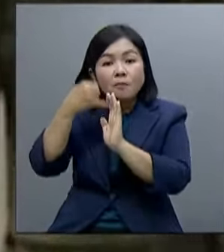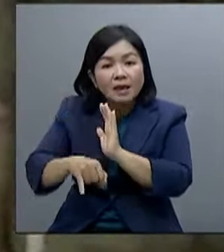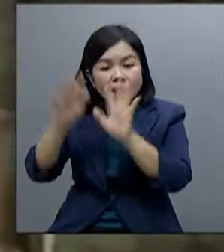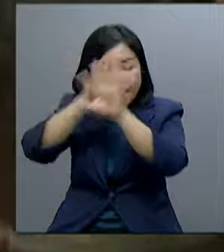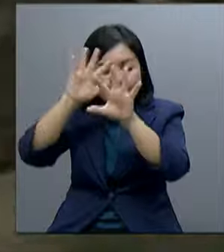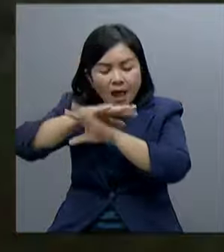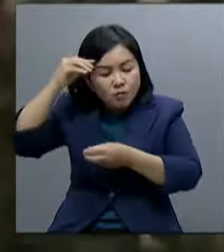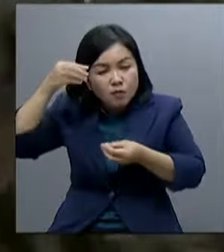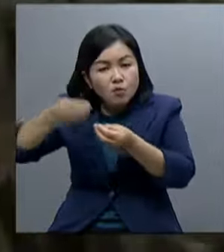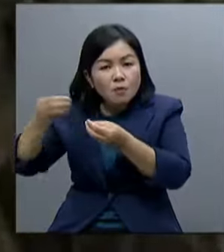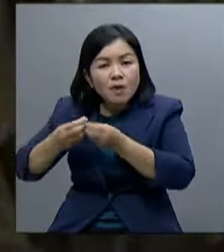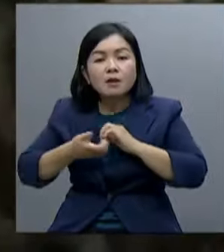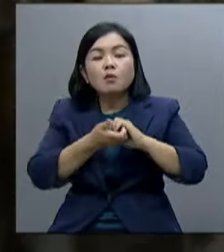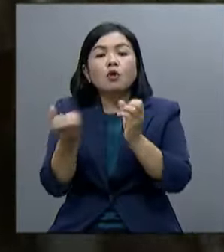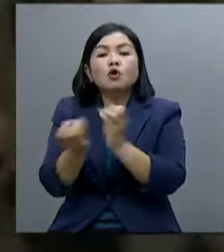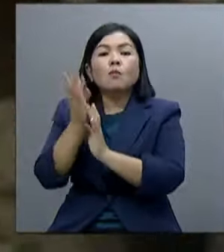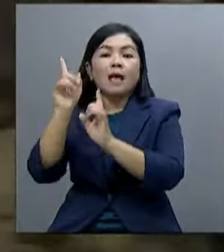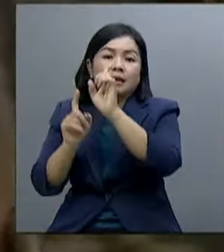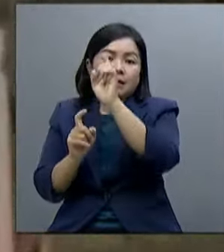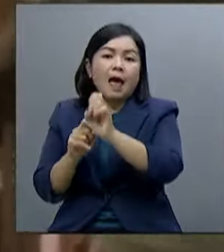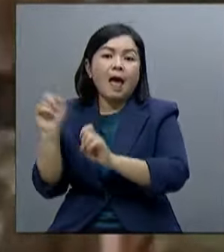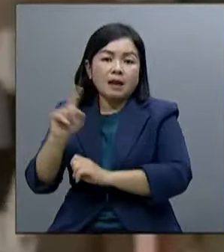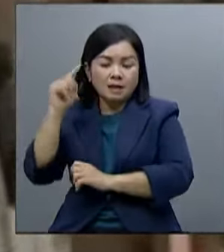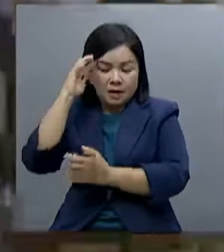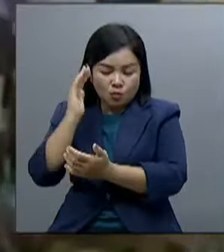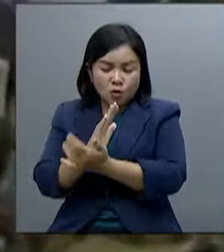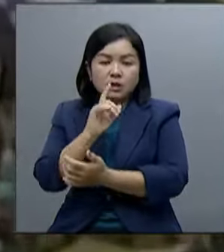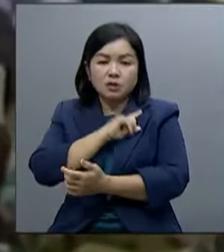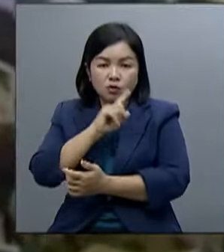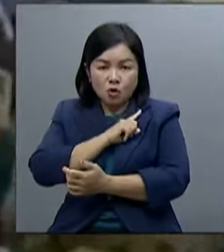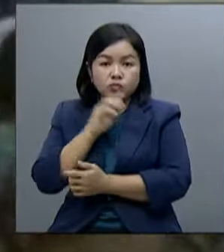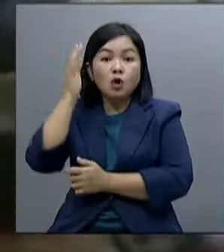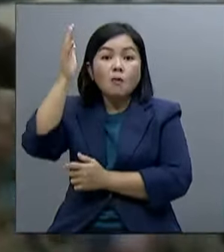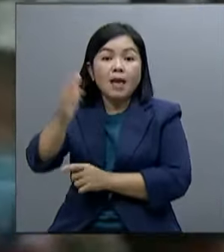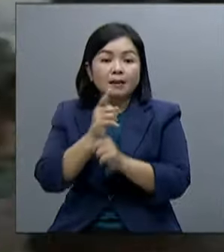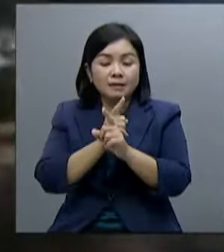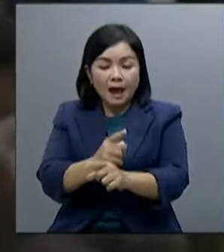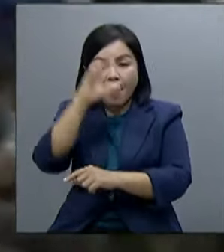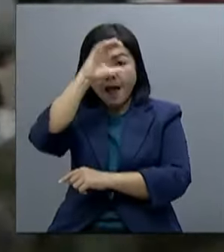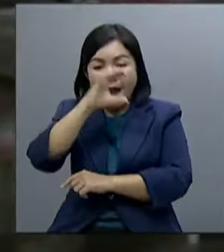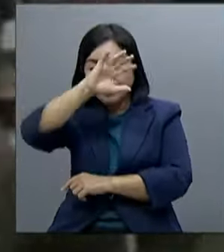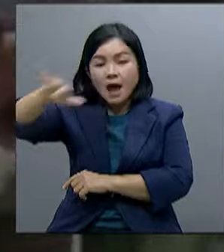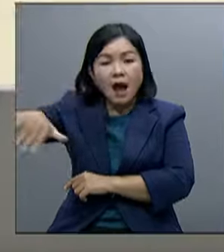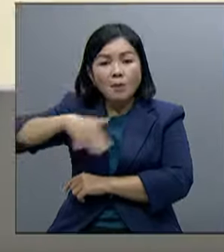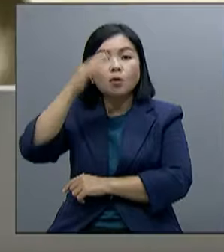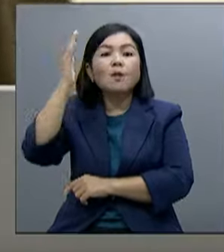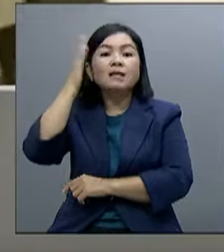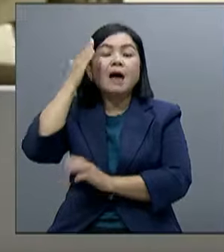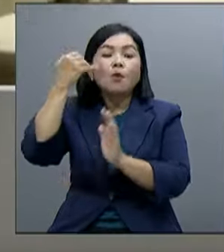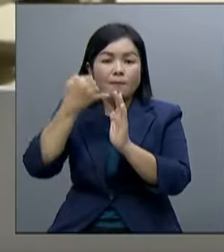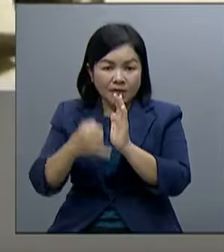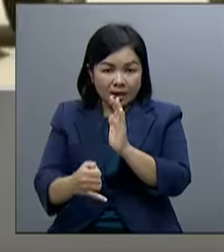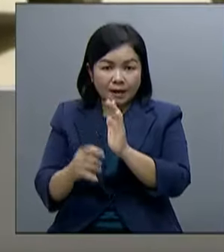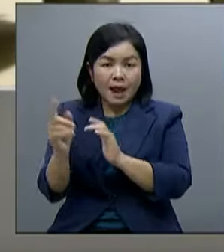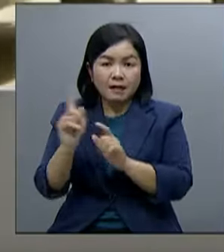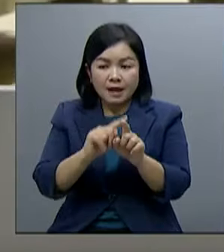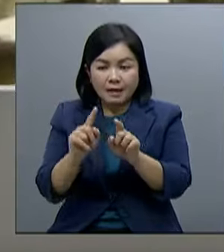ฆ่าผู้อื่นค่ะจากนี้ไปก็จะเป็นหน้าที่ของเจ้าหน้าที่ตำรวจค่ะที่จะต้องไปติดตามทั้งหมดมารับทราบข้อกล่าวหานะคะ